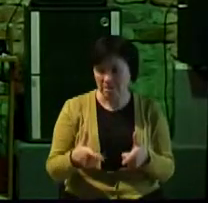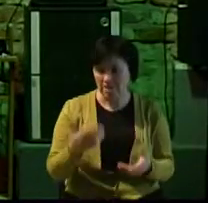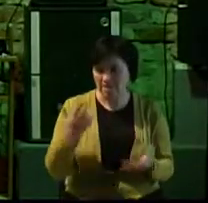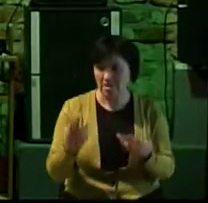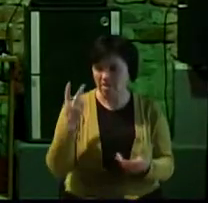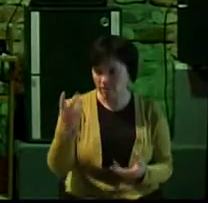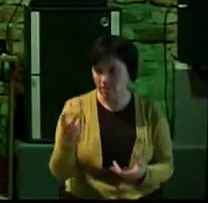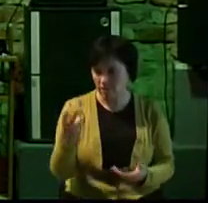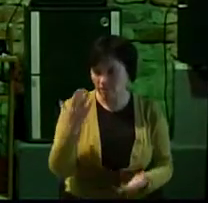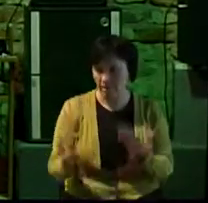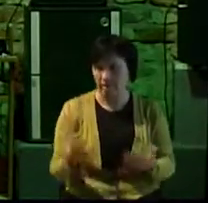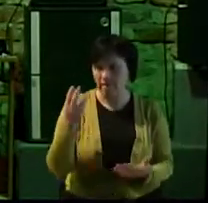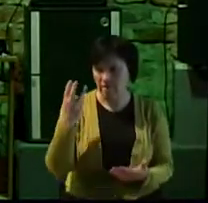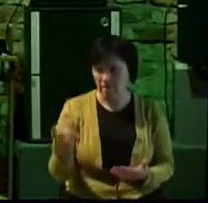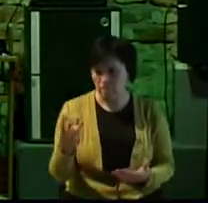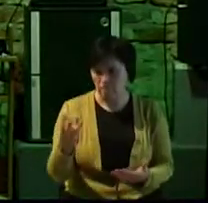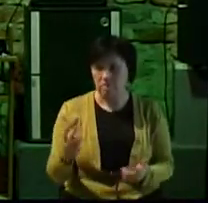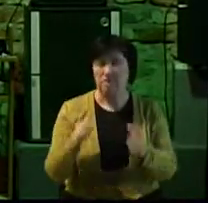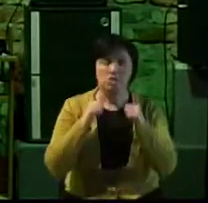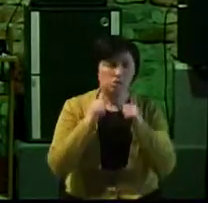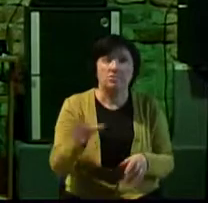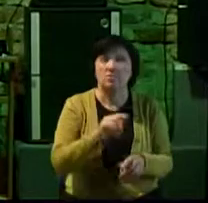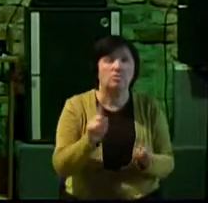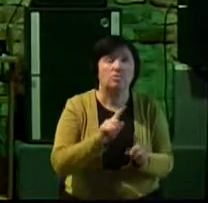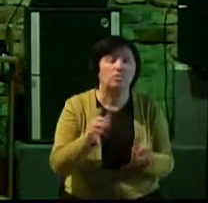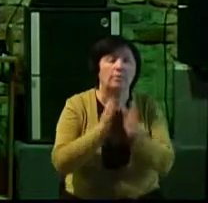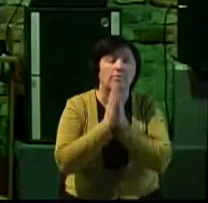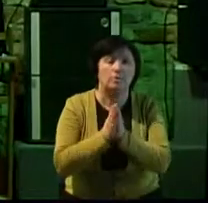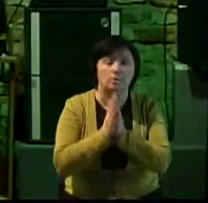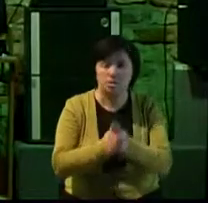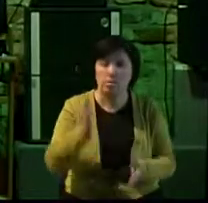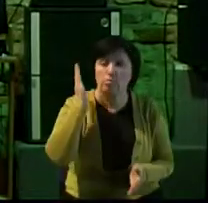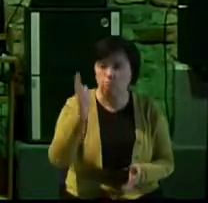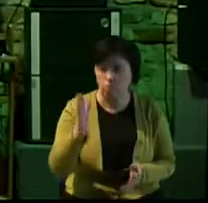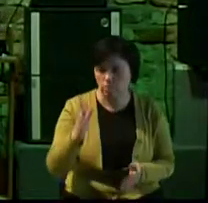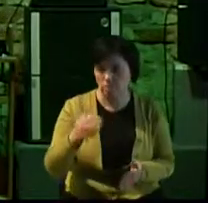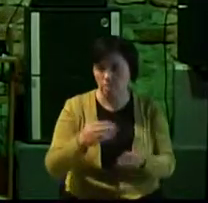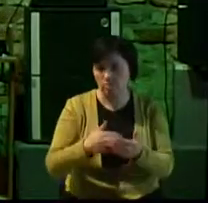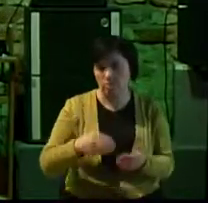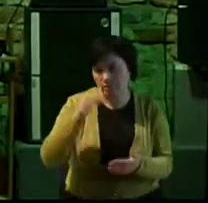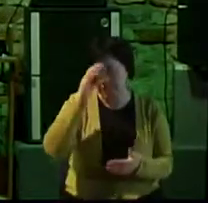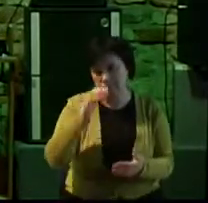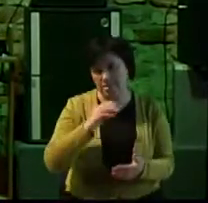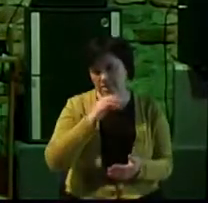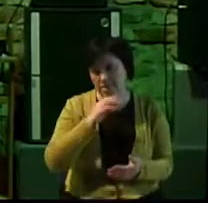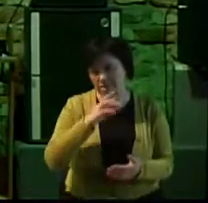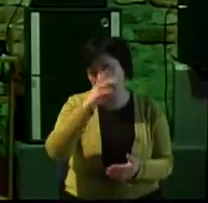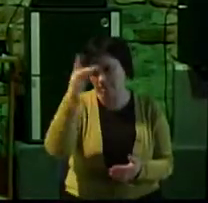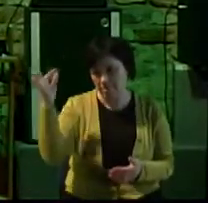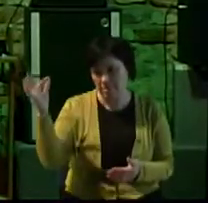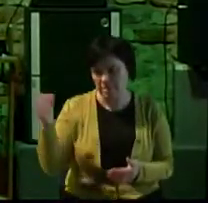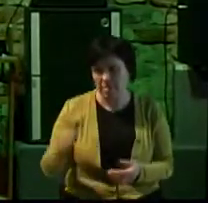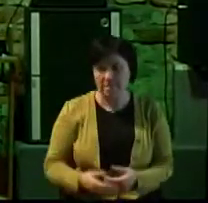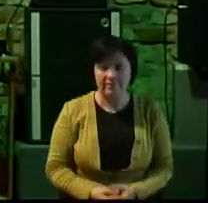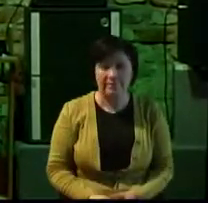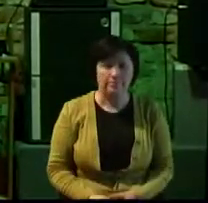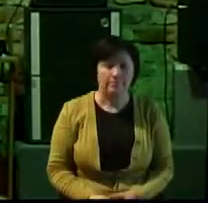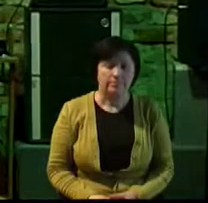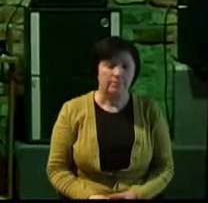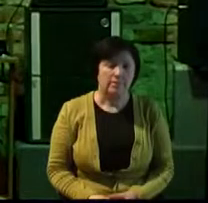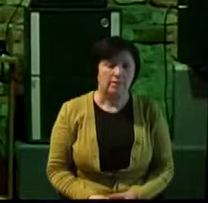учит, говорит, что и то, что будет связано вами здесь на земле, оно будет связано и на небесах. Оно